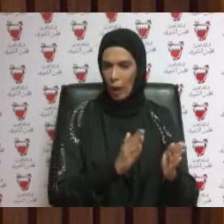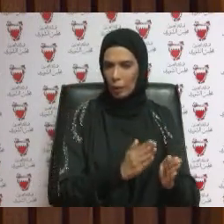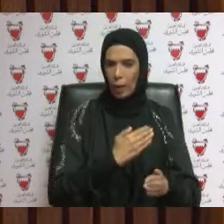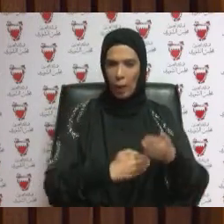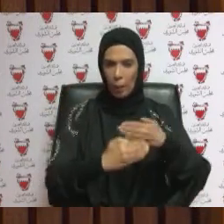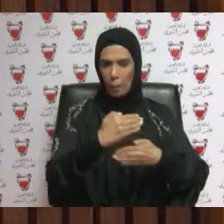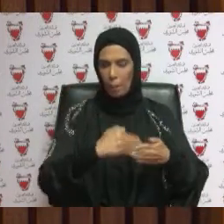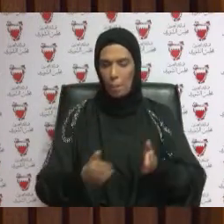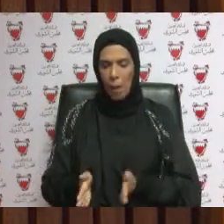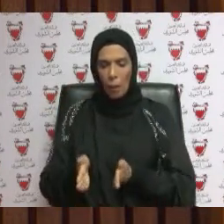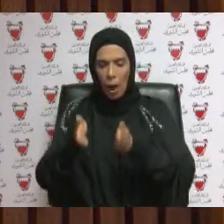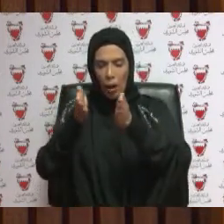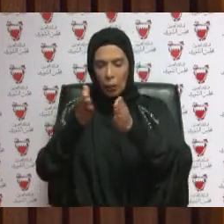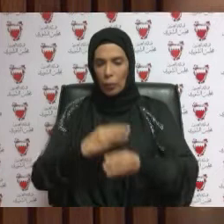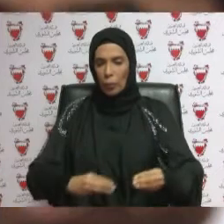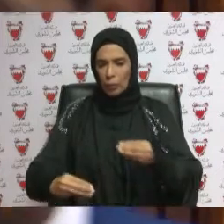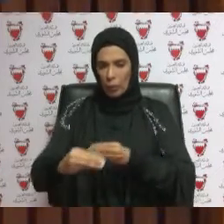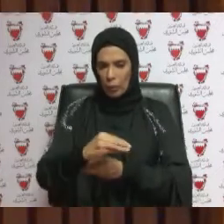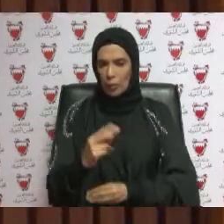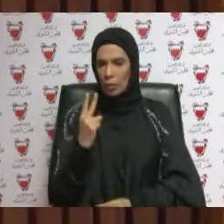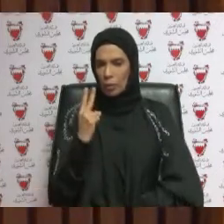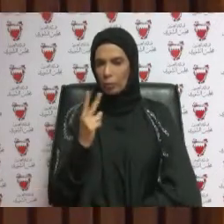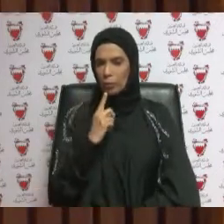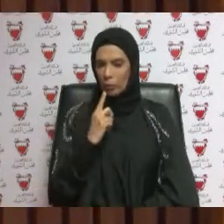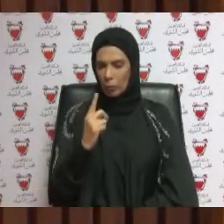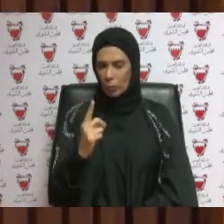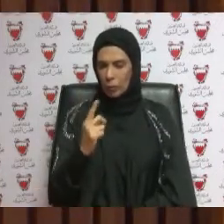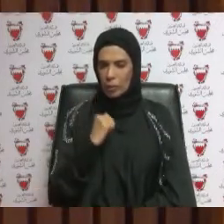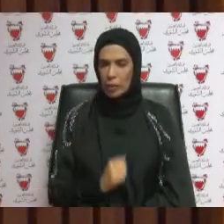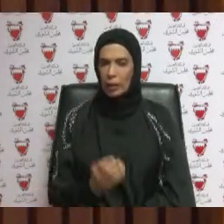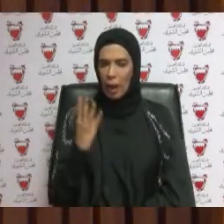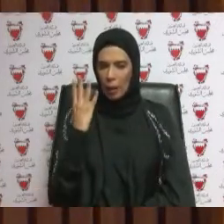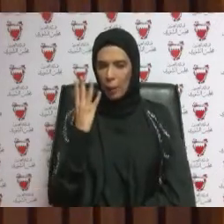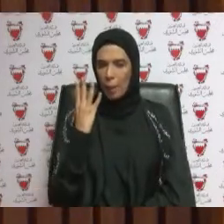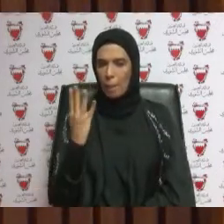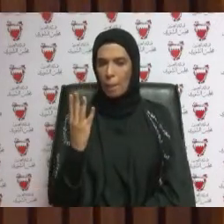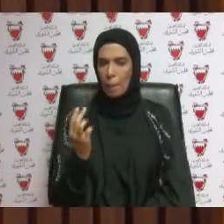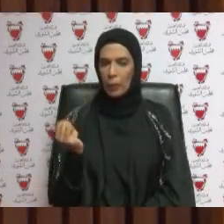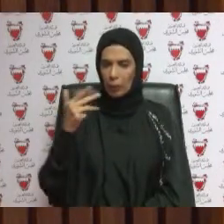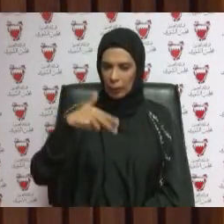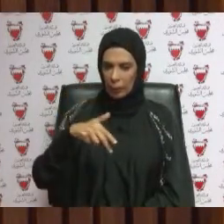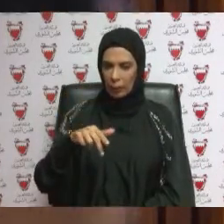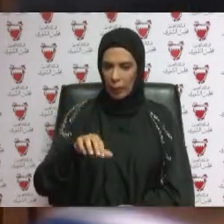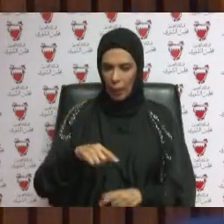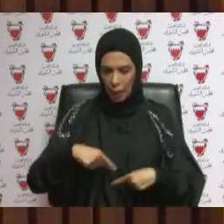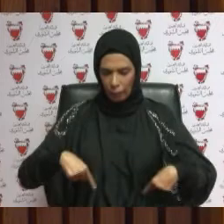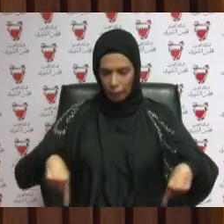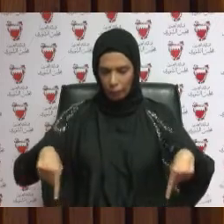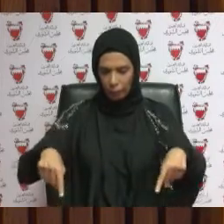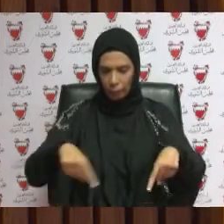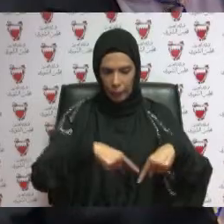وتعديلاته، وعلى المرسوم بقانون رقم 2 لسنة 1994 بشأن التخطيط